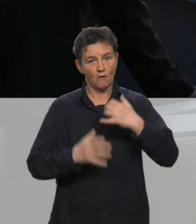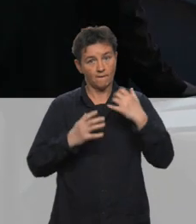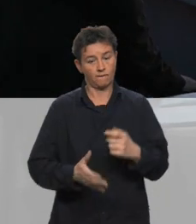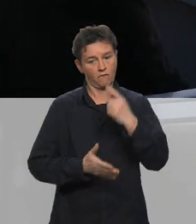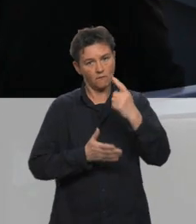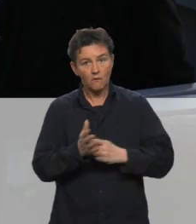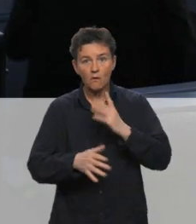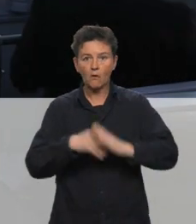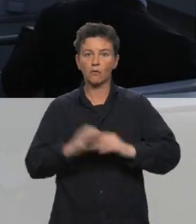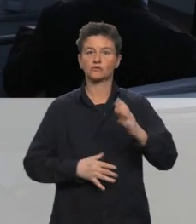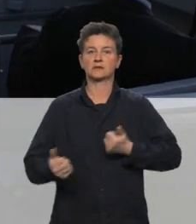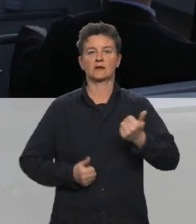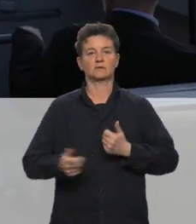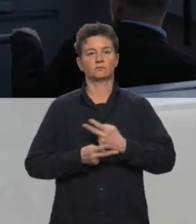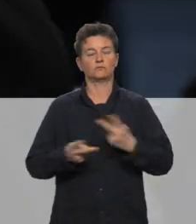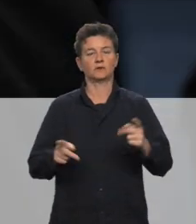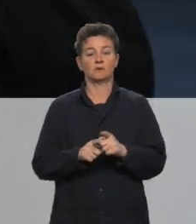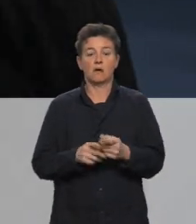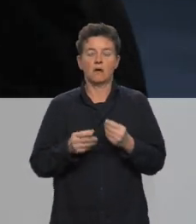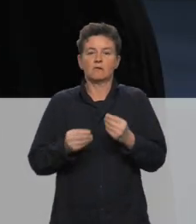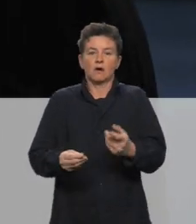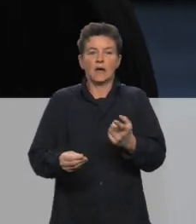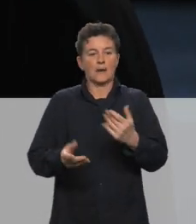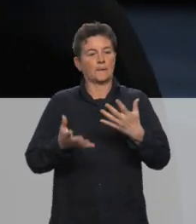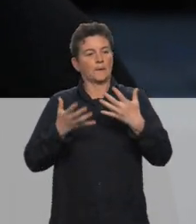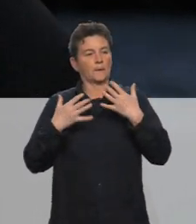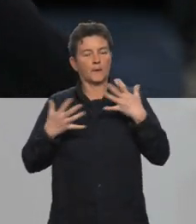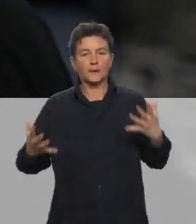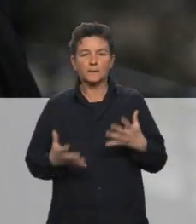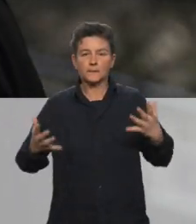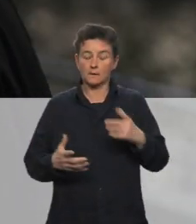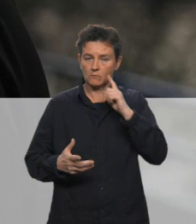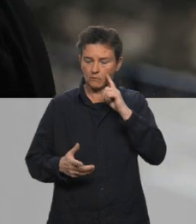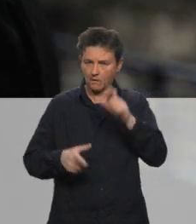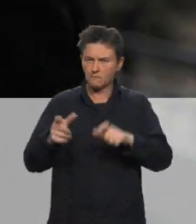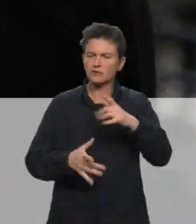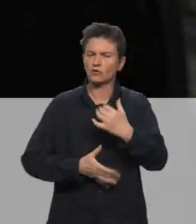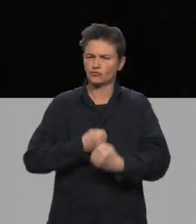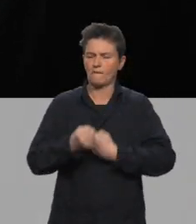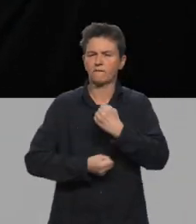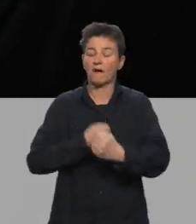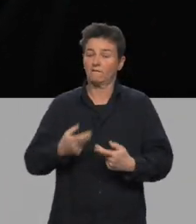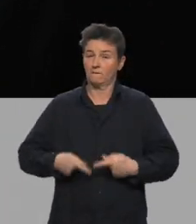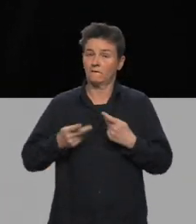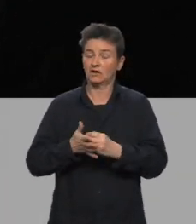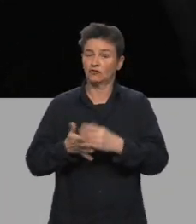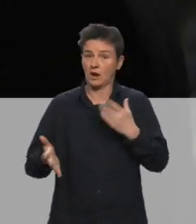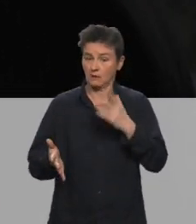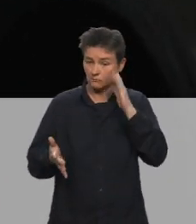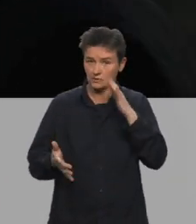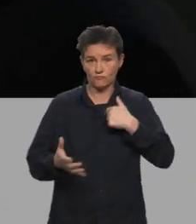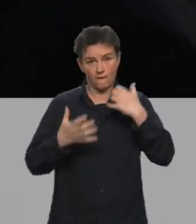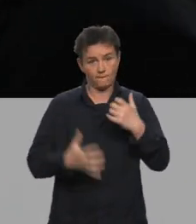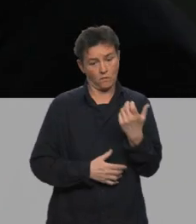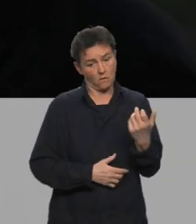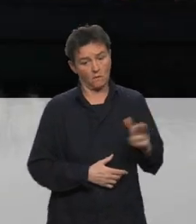les services publics et redonner un peu de souffle à tous ceux qui souffrent de la vie chère. C'est pourquoi je recréerai